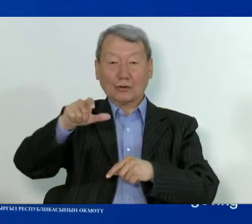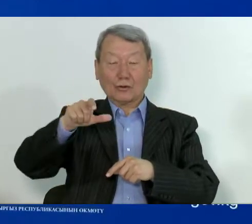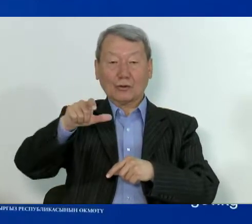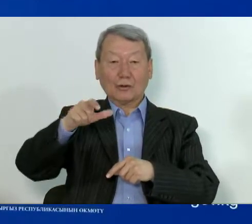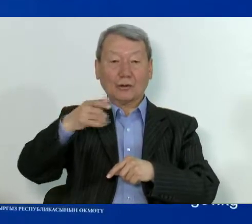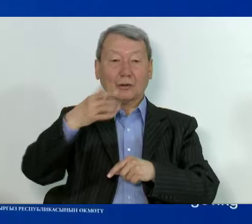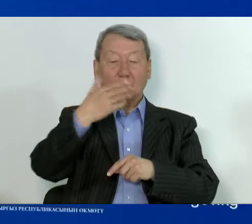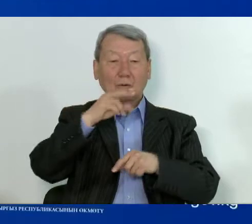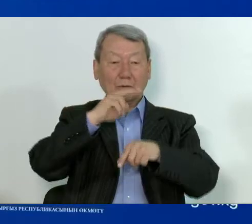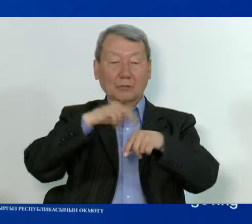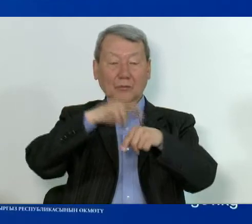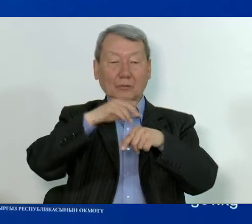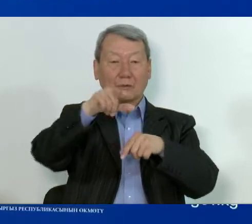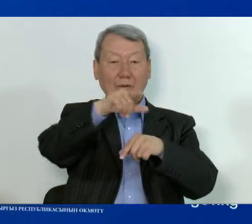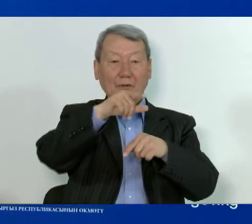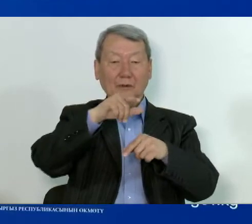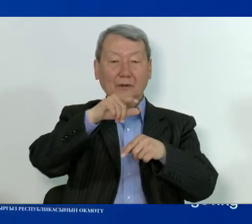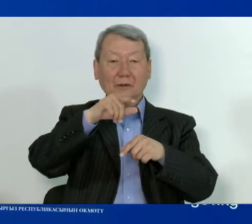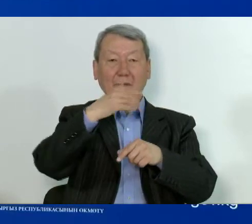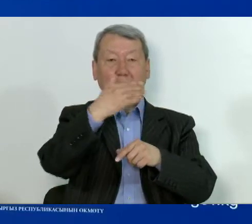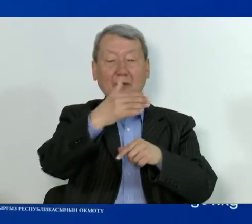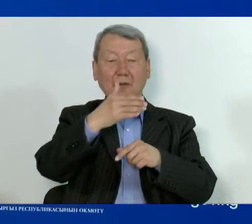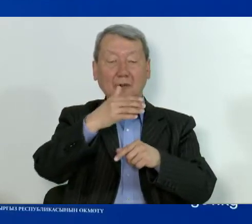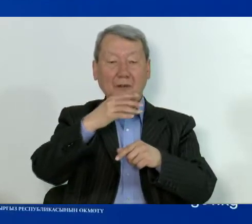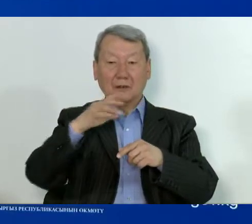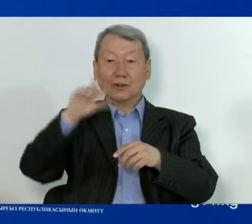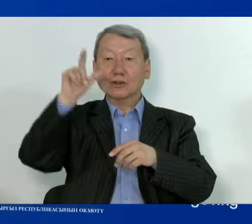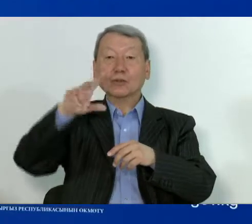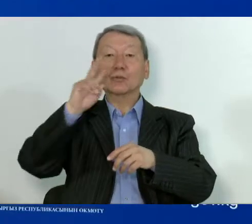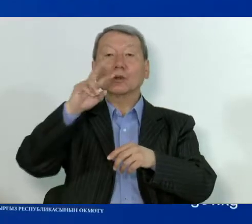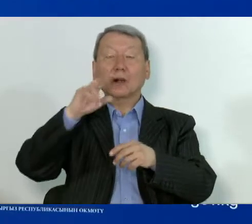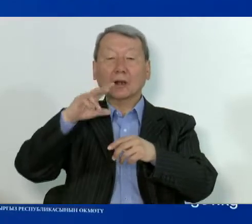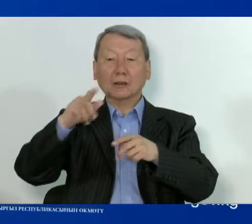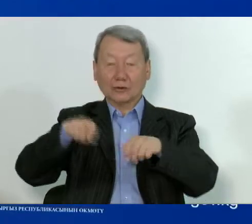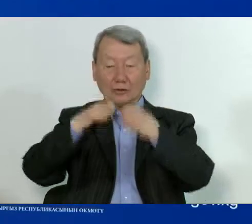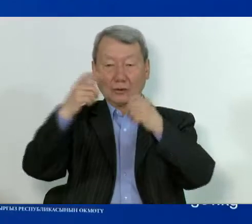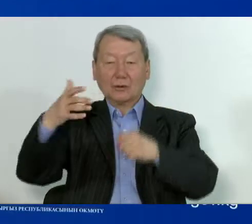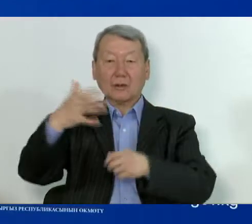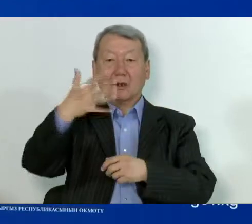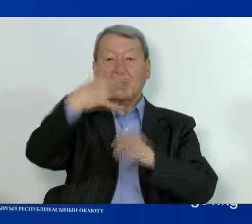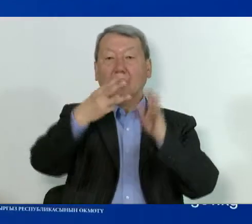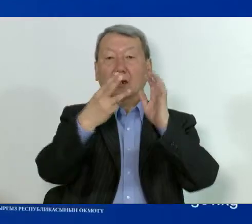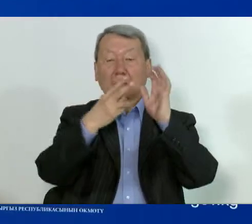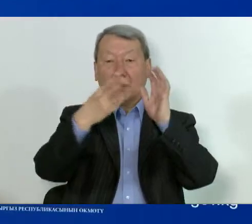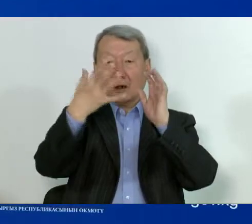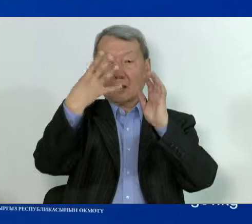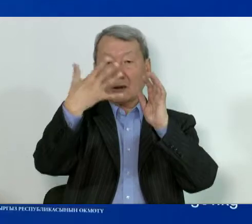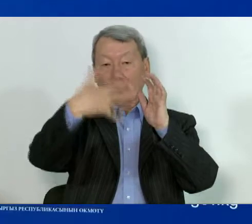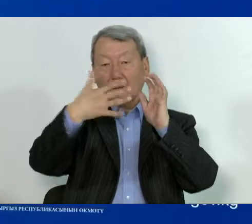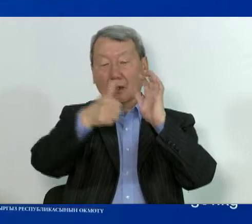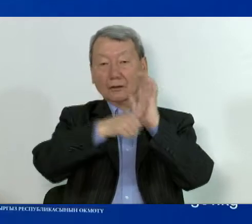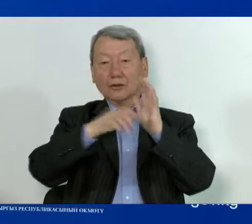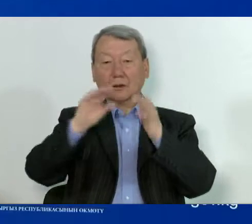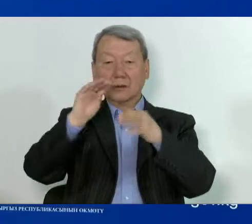райондук ички иштер башкармалыгына жеткирилген. Алардын үстүнө 56 протокол түзүлгөн.